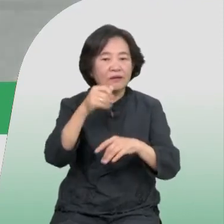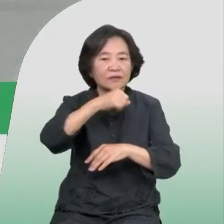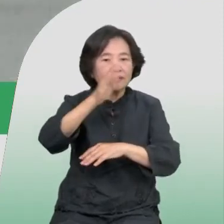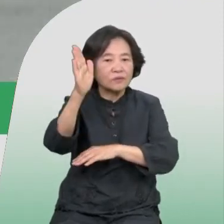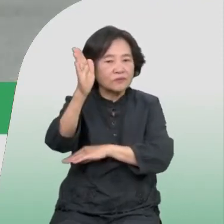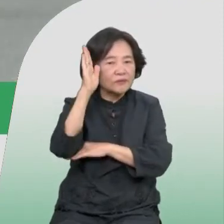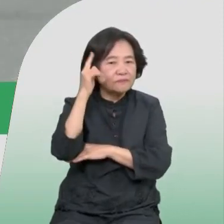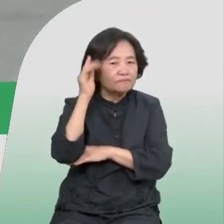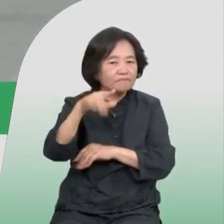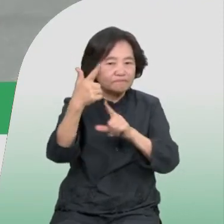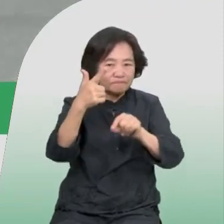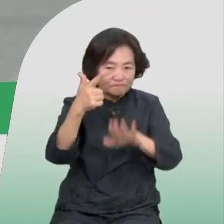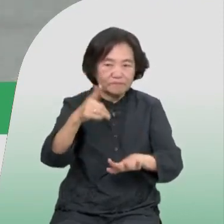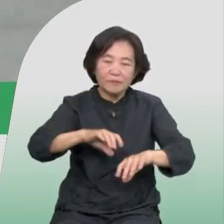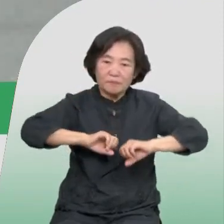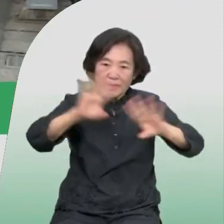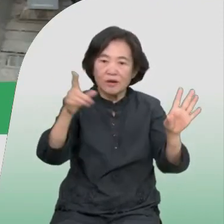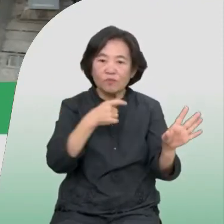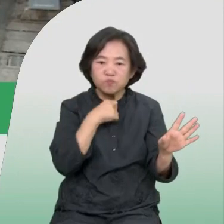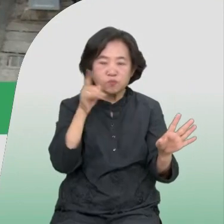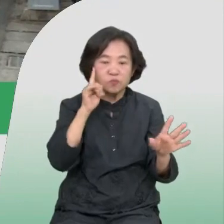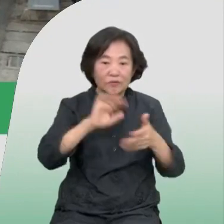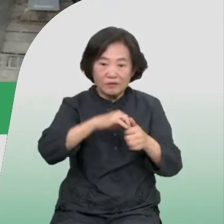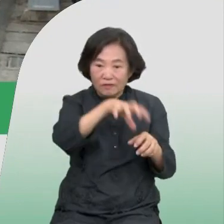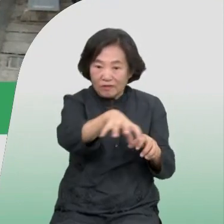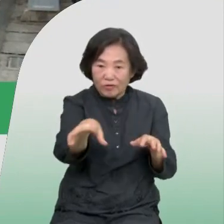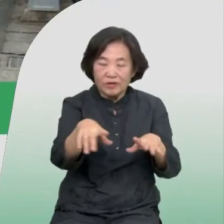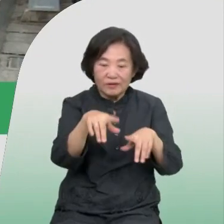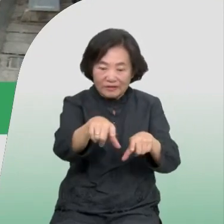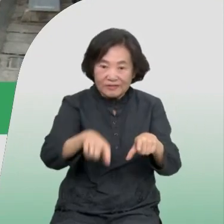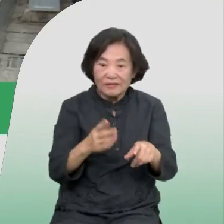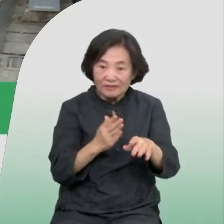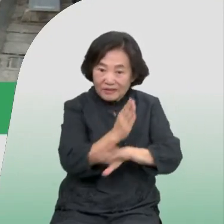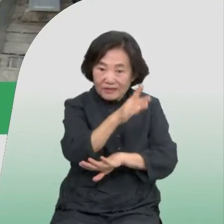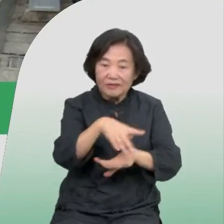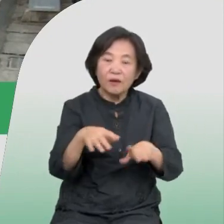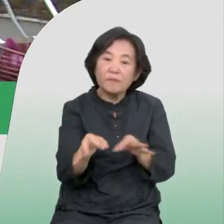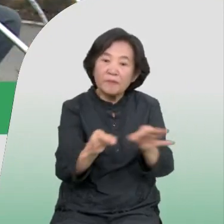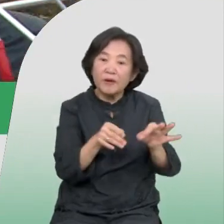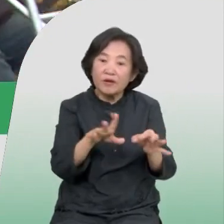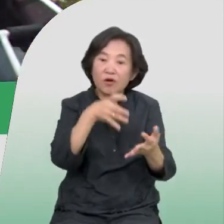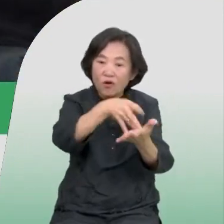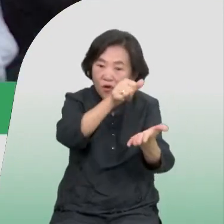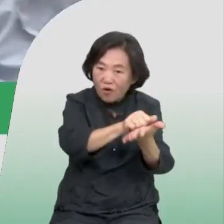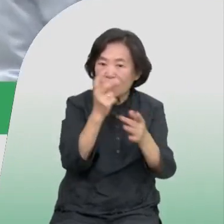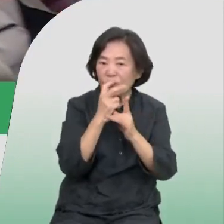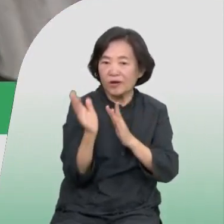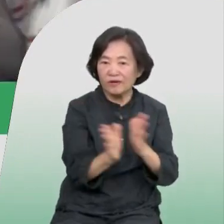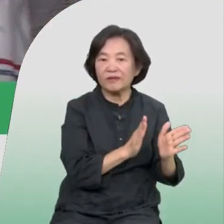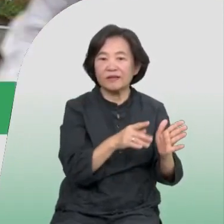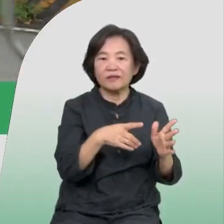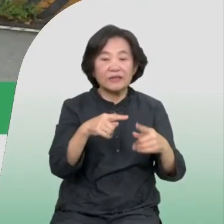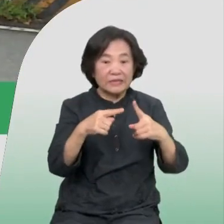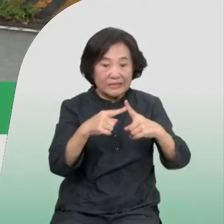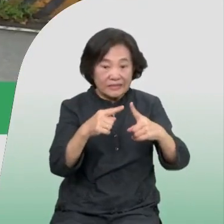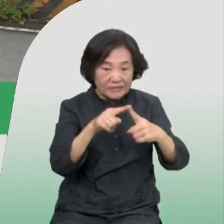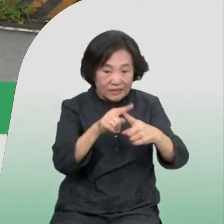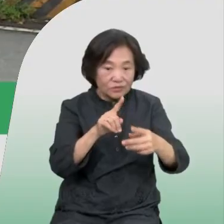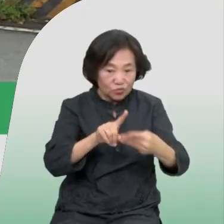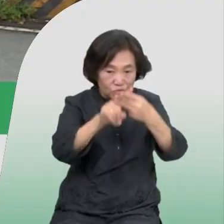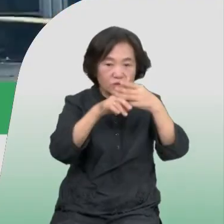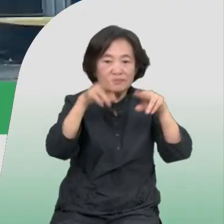府专线第六年代来公告，提天提起三轮以上营业用的慢车登记管理办法，先同年底为主的